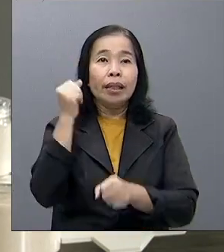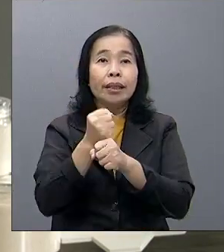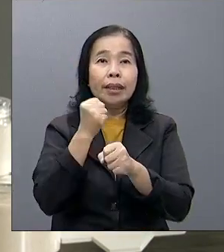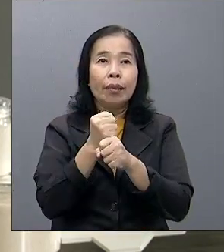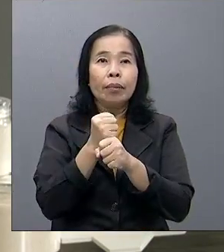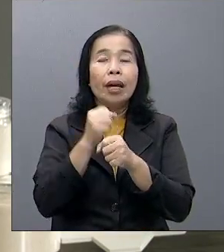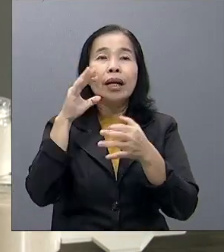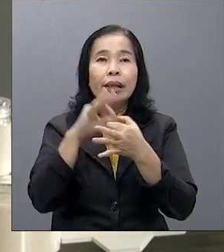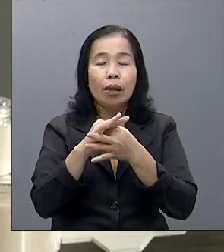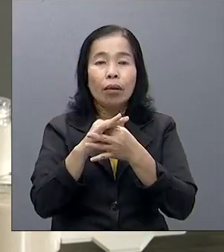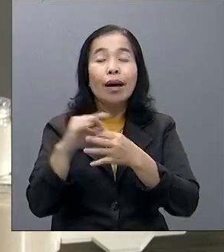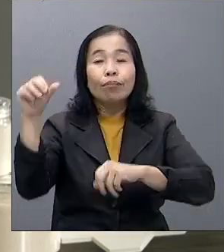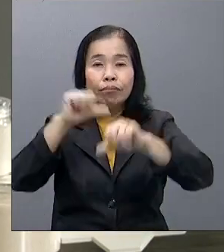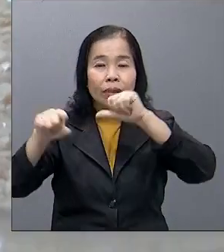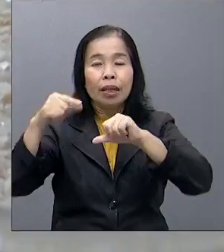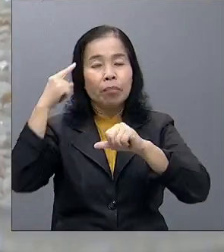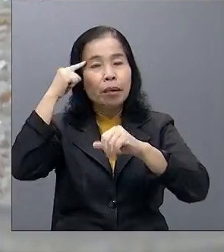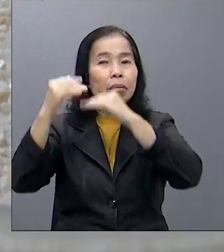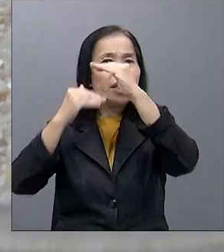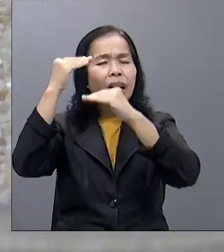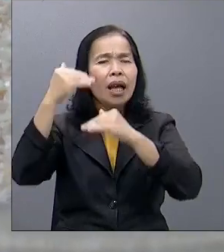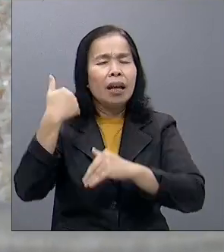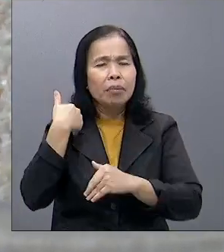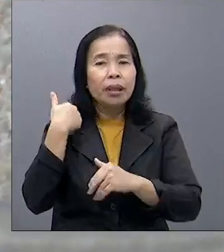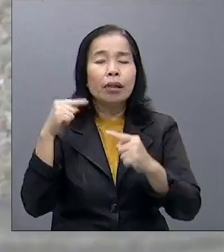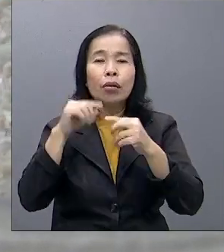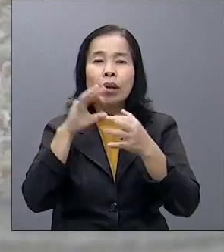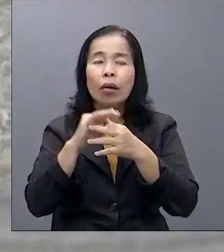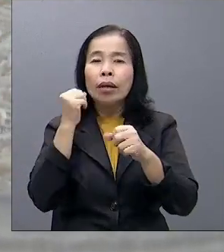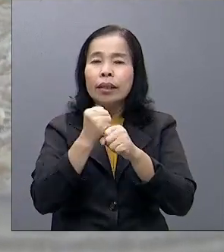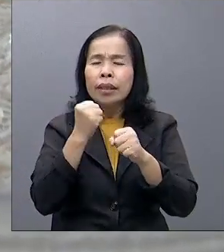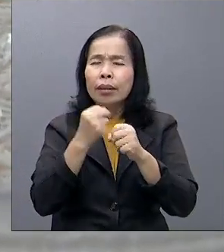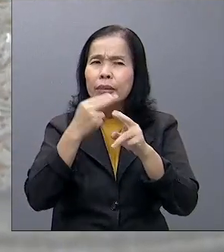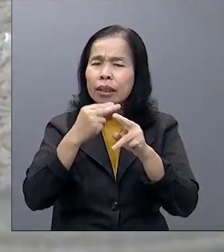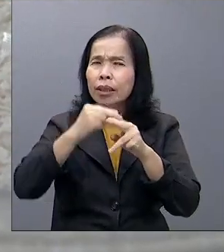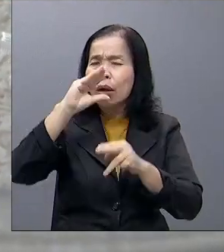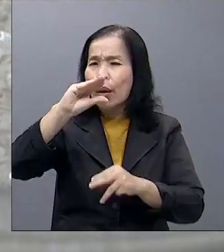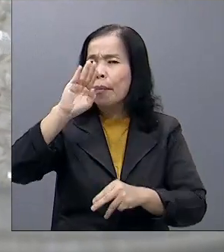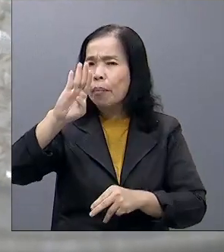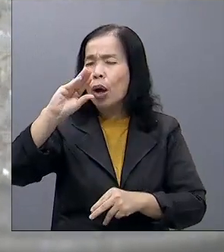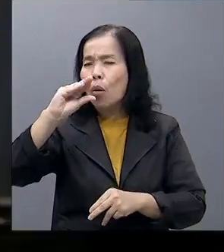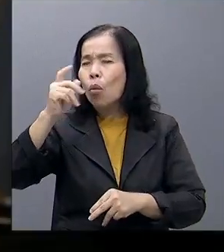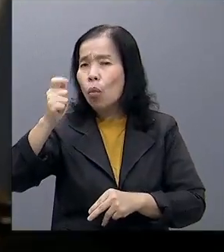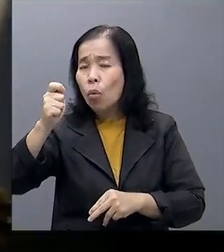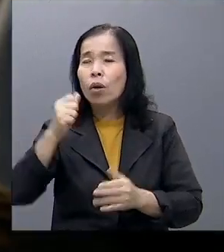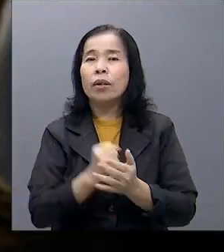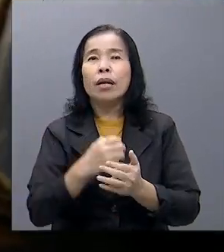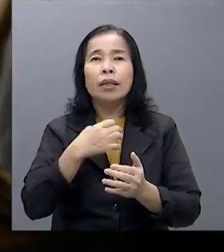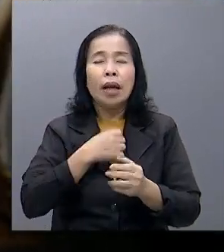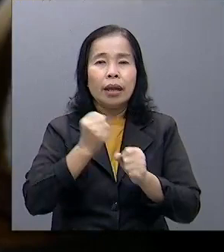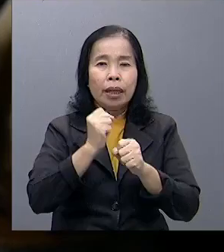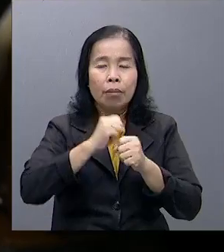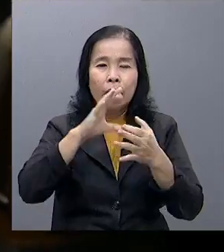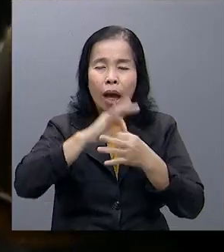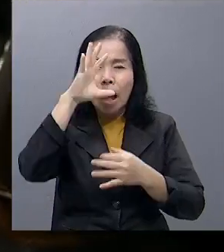เกี่ยวกับโพลิเมอร์เนี่ยครับเขาอยากพัฒนาผลิตภัณฑ์ตัวหนึ่งที่เรียกว่าไบโออีลาสโตเมอร์ซึ่งต้องการซัพพลายของแคลเซียมคาร์บอเนตที่